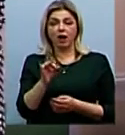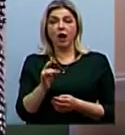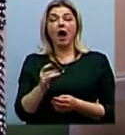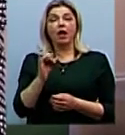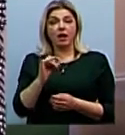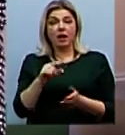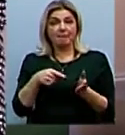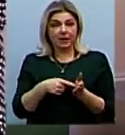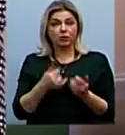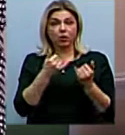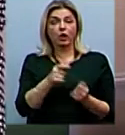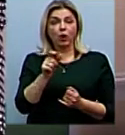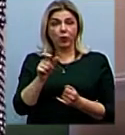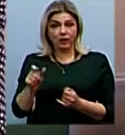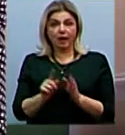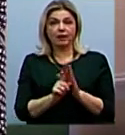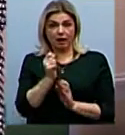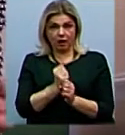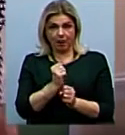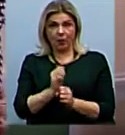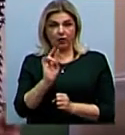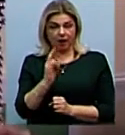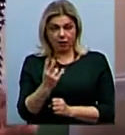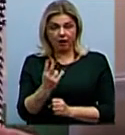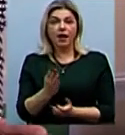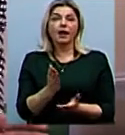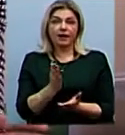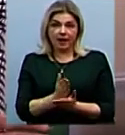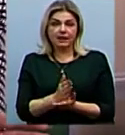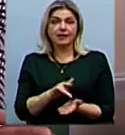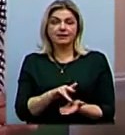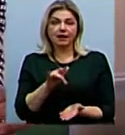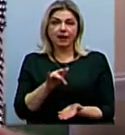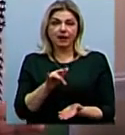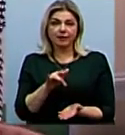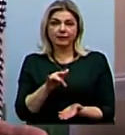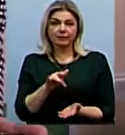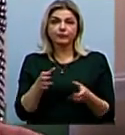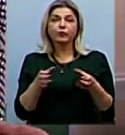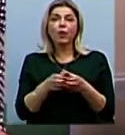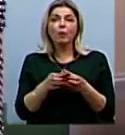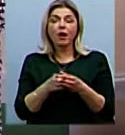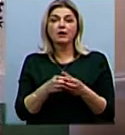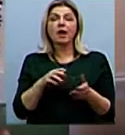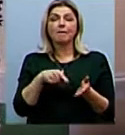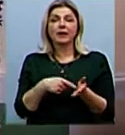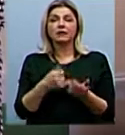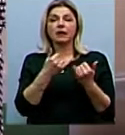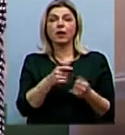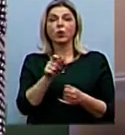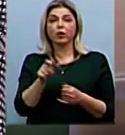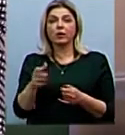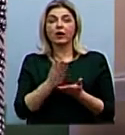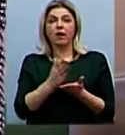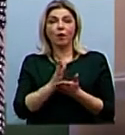людей» зашла в Николаев, и есть центральная компания «Место для людей», которая